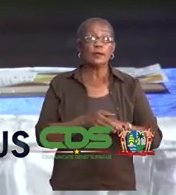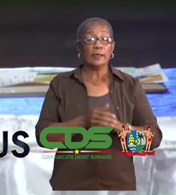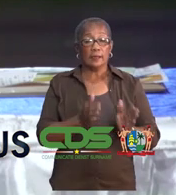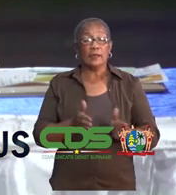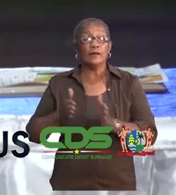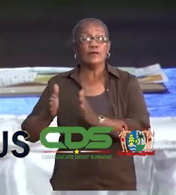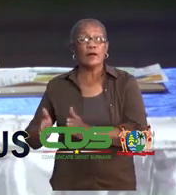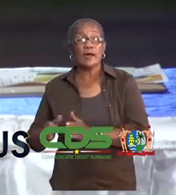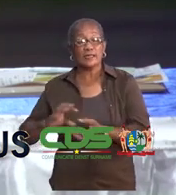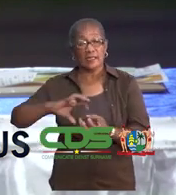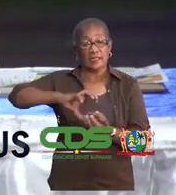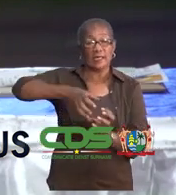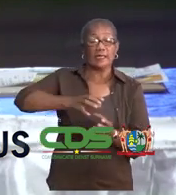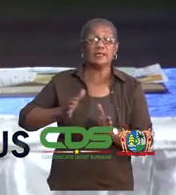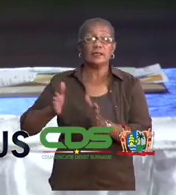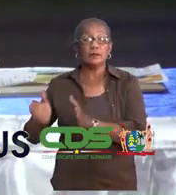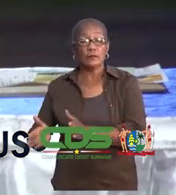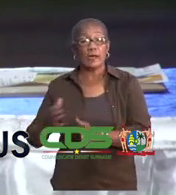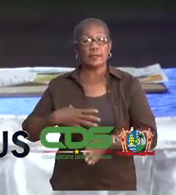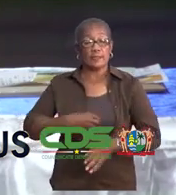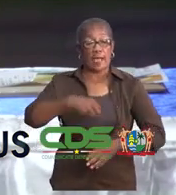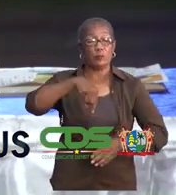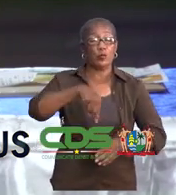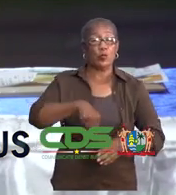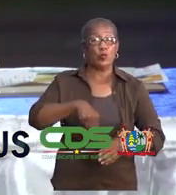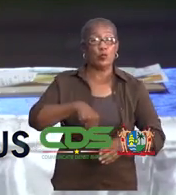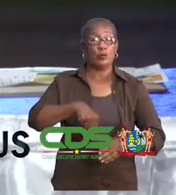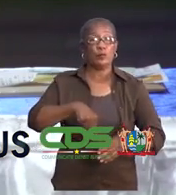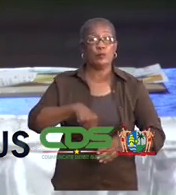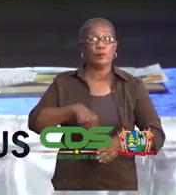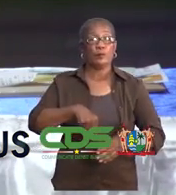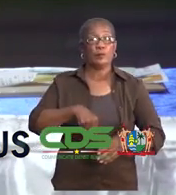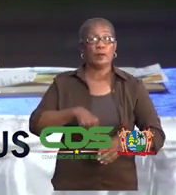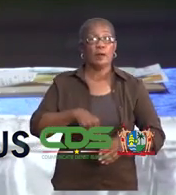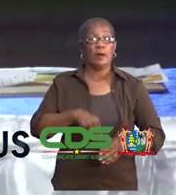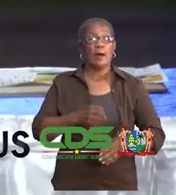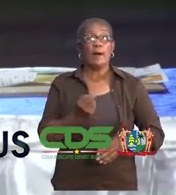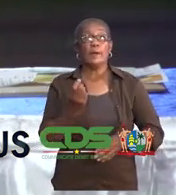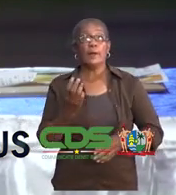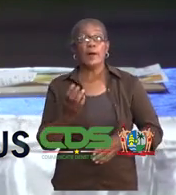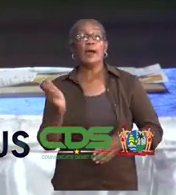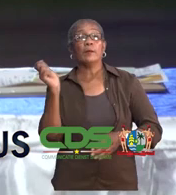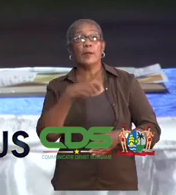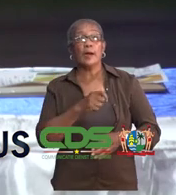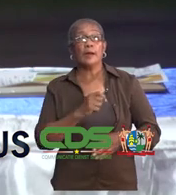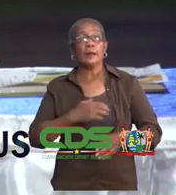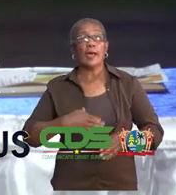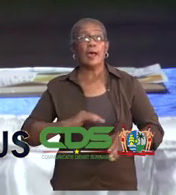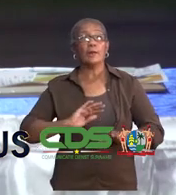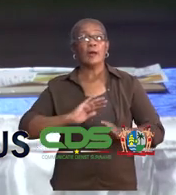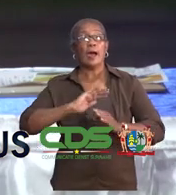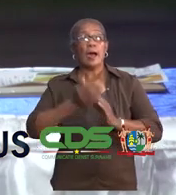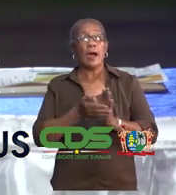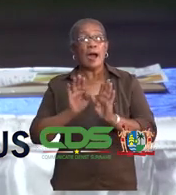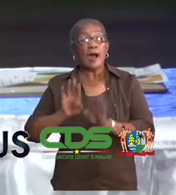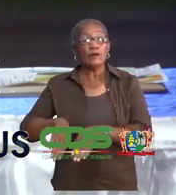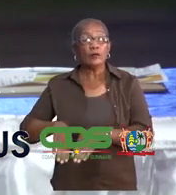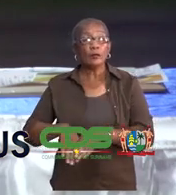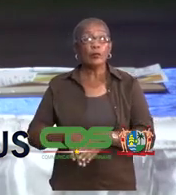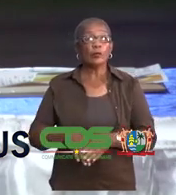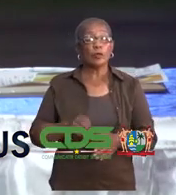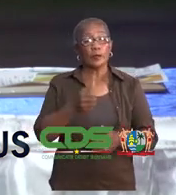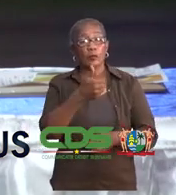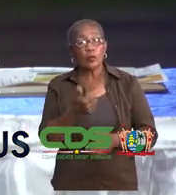de crisisfase die we nu, zeg maar, een paar maanden geleden afgesloten hebben met een stukje redelijke